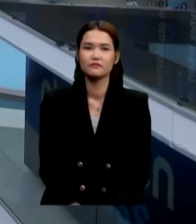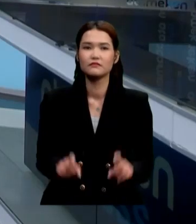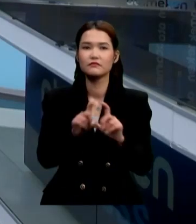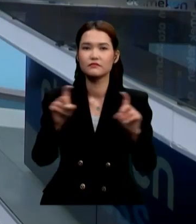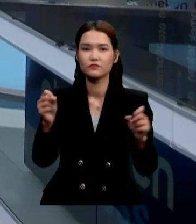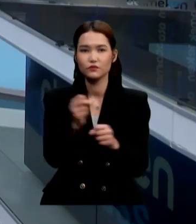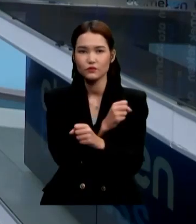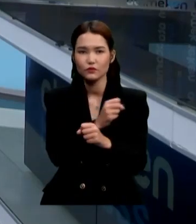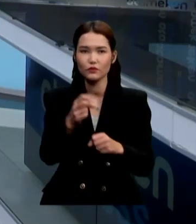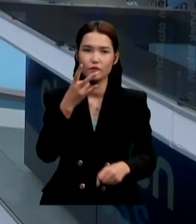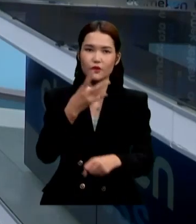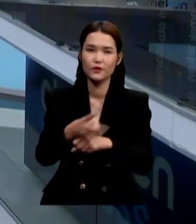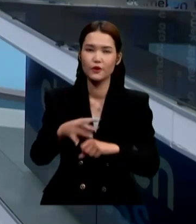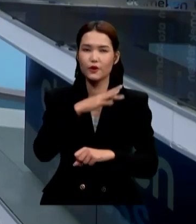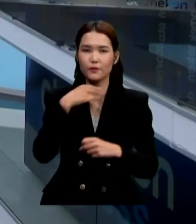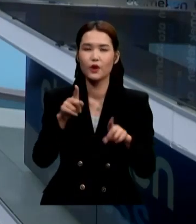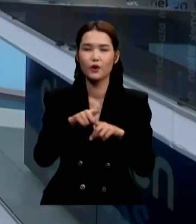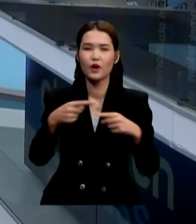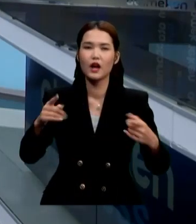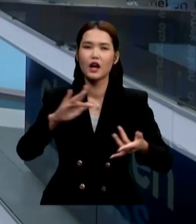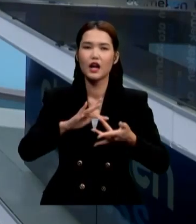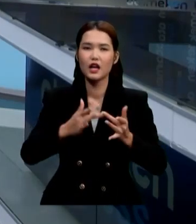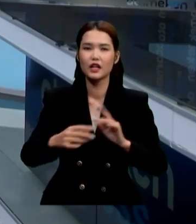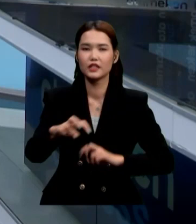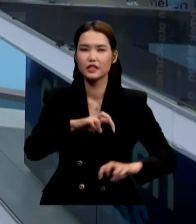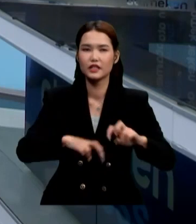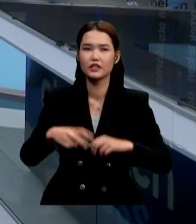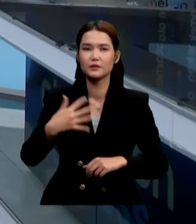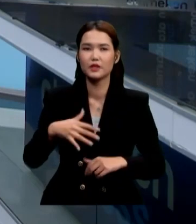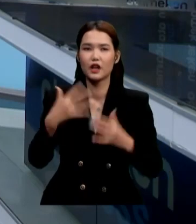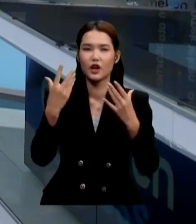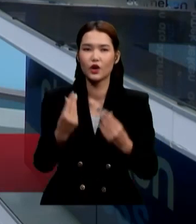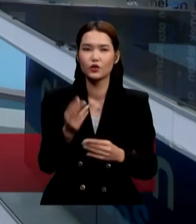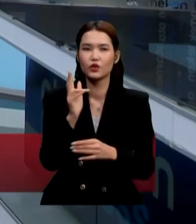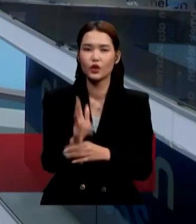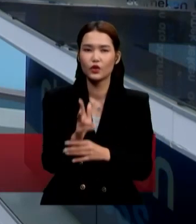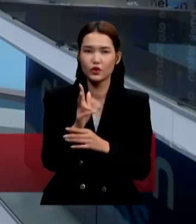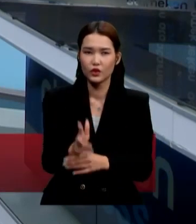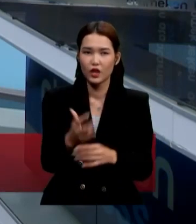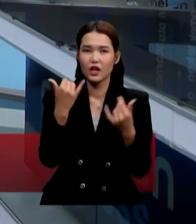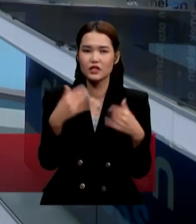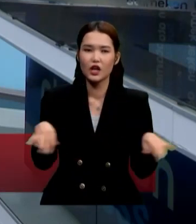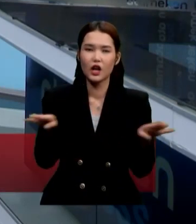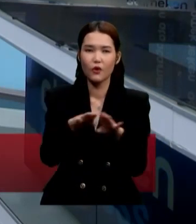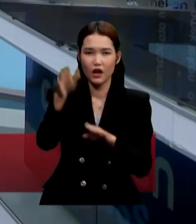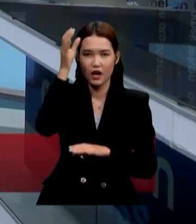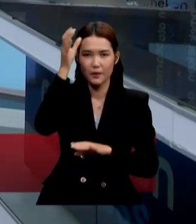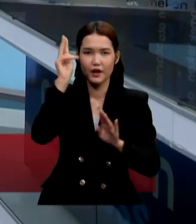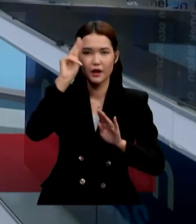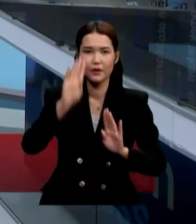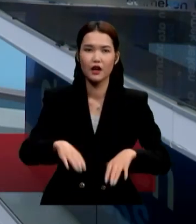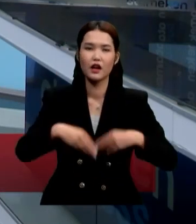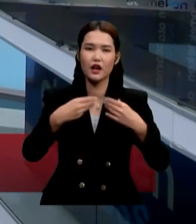Мектептегі буллинг, зорлық, зомбылық, одан қалды интернет іздеп, дала кезген ұстаздар. Осы сияқты білім беру